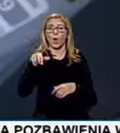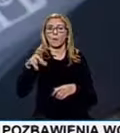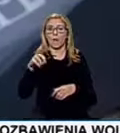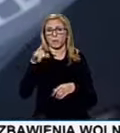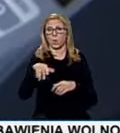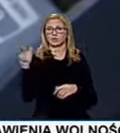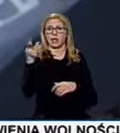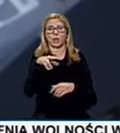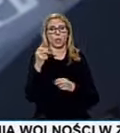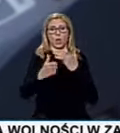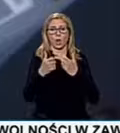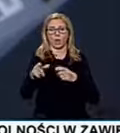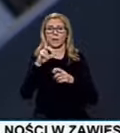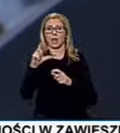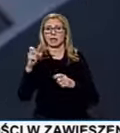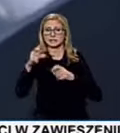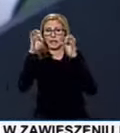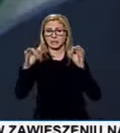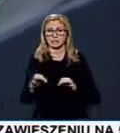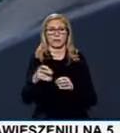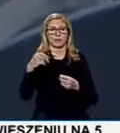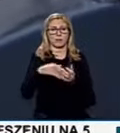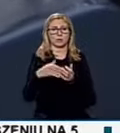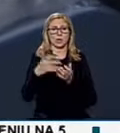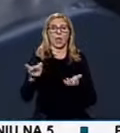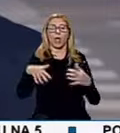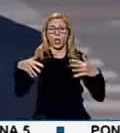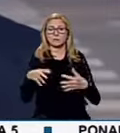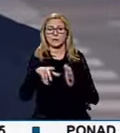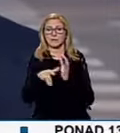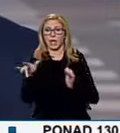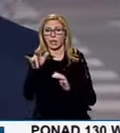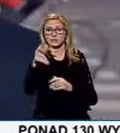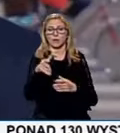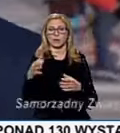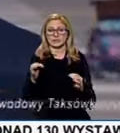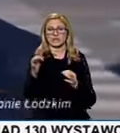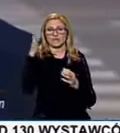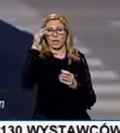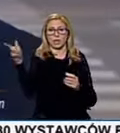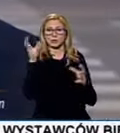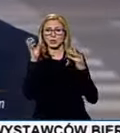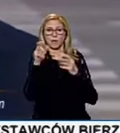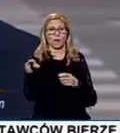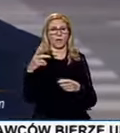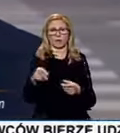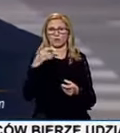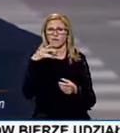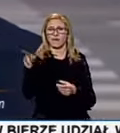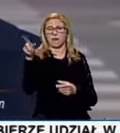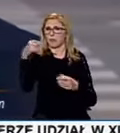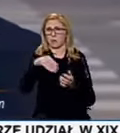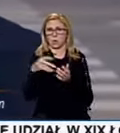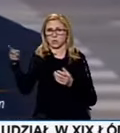każdy. Nie trzeba inwestować w licencję ani zdawać egzaminów z topografii miasta. Na dzień dzisiejszy wiemy, że nie potrzebują żadnego